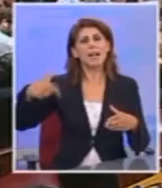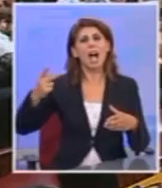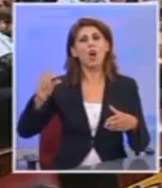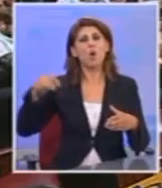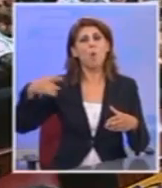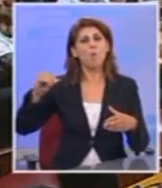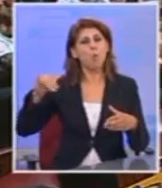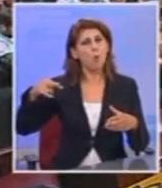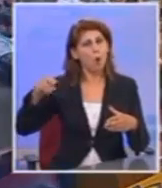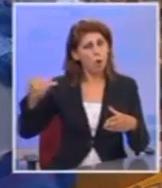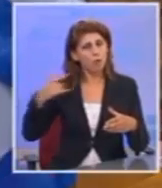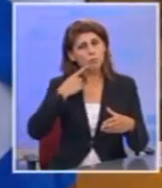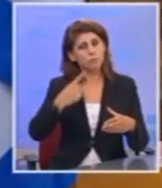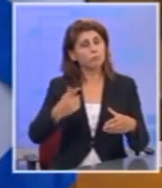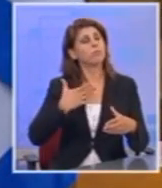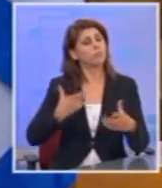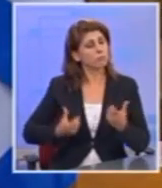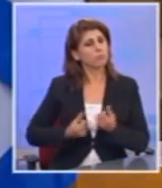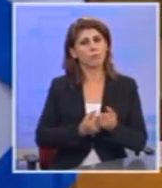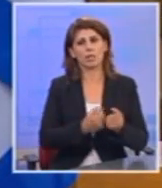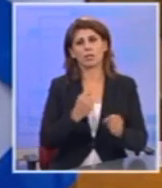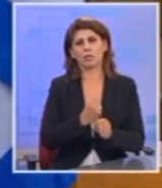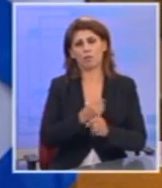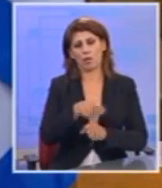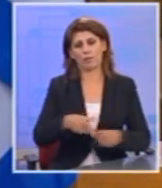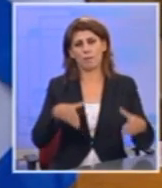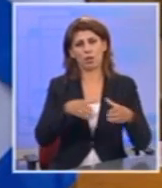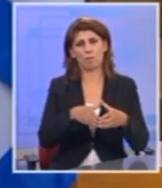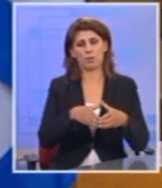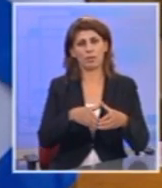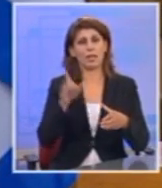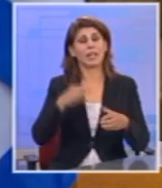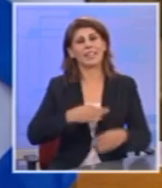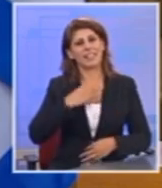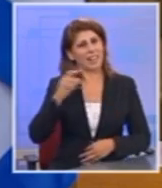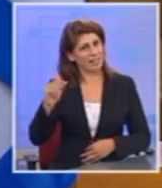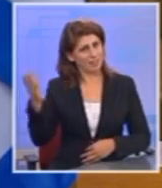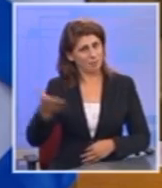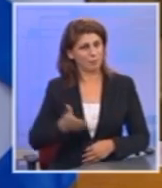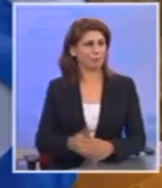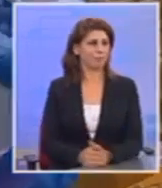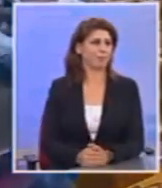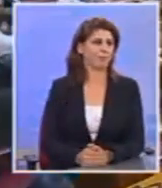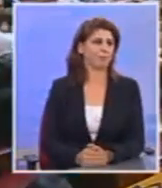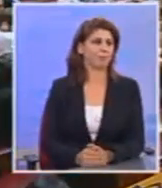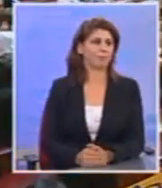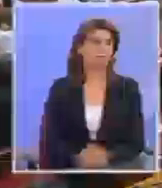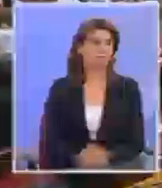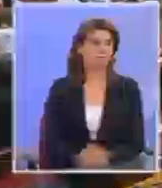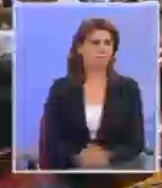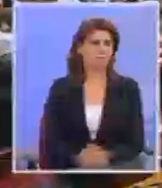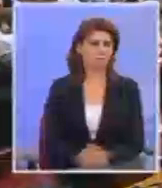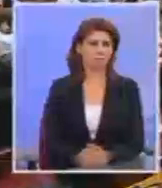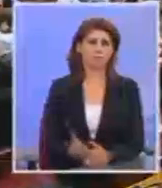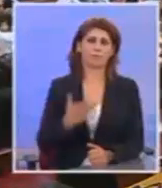εκδηλώσει την πλήρη συμπαράσταση στο έργο της επιτροπής κυρία ακτύπη ευχαριστώ κυρία πρόεδρε